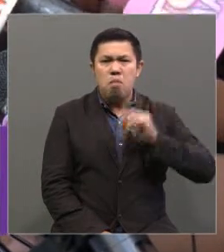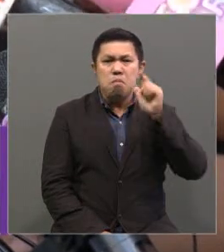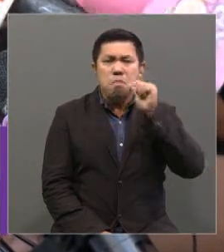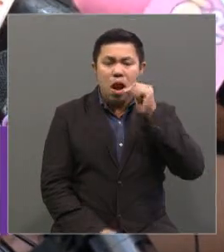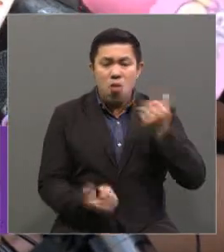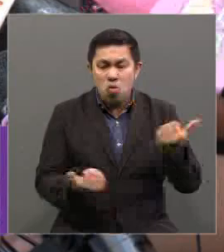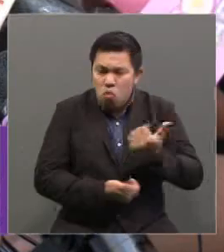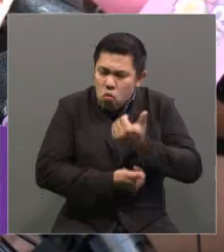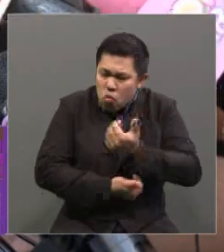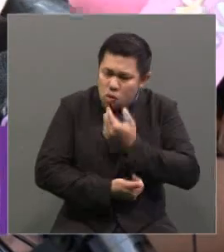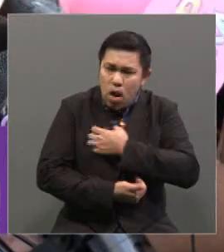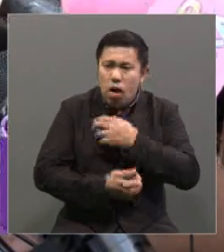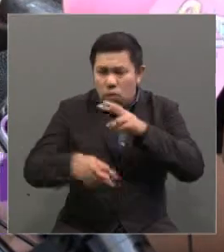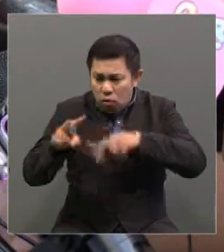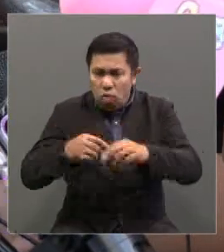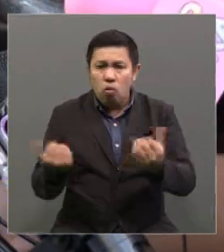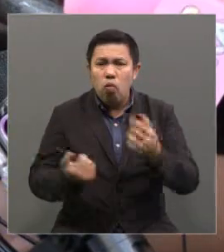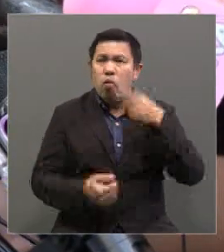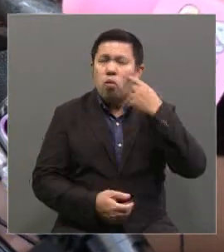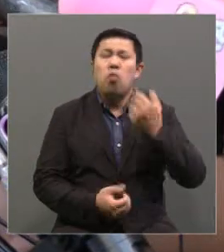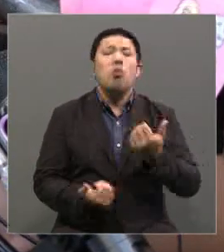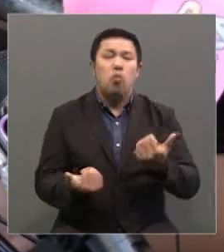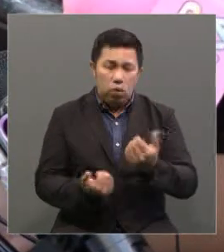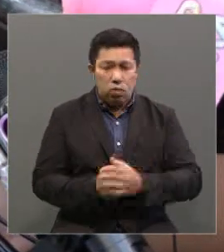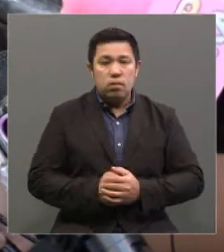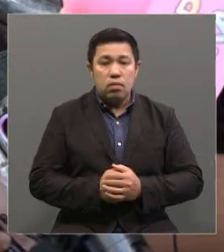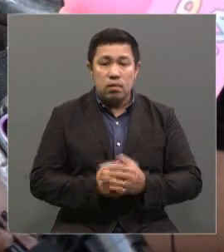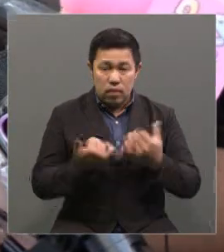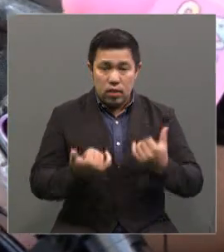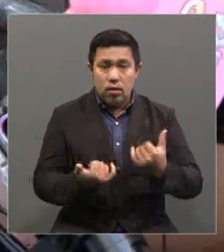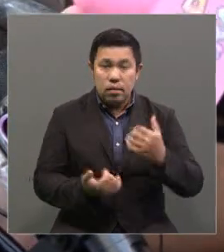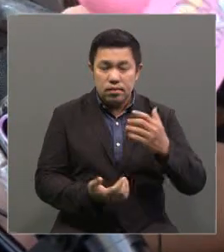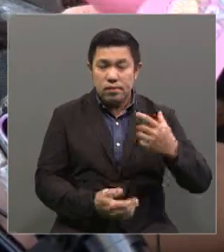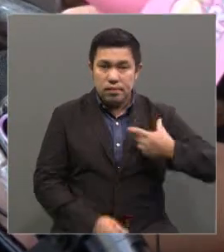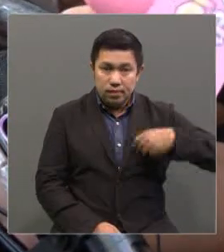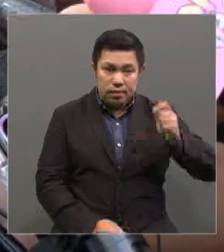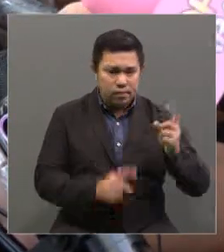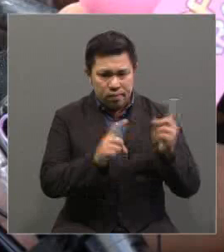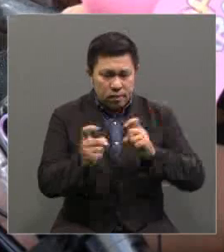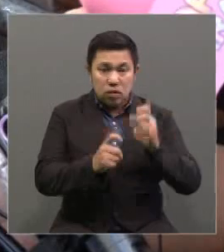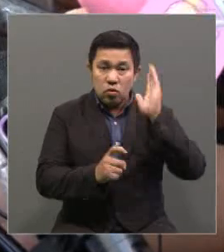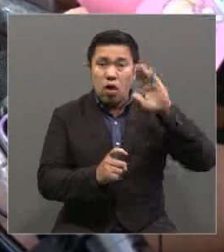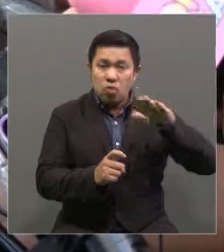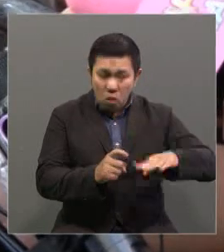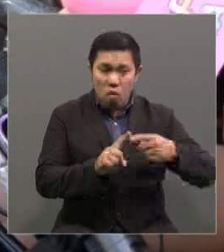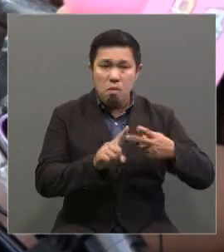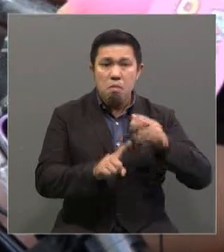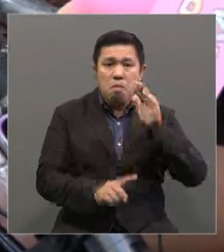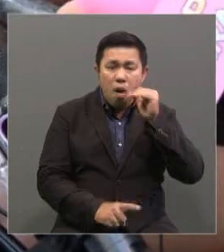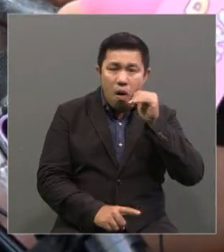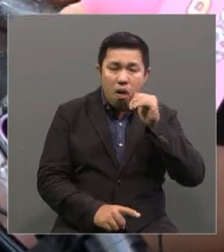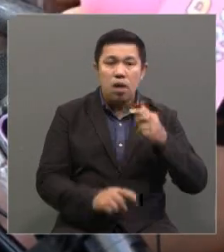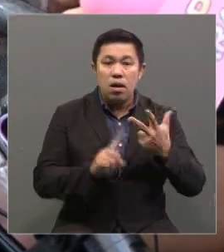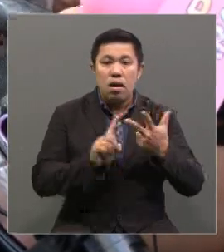กลับไปเห็นหน้าลูกสาวอยากจะไปหาลูกสาวนะครับส่วนที่มาฟังการไต่สวนวันนี้เนี่ยมีเพียงแค่น้องชายแล้วก็คุณพ่อเนื่องจากว่